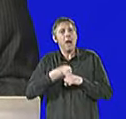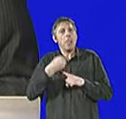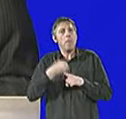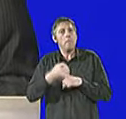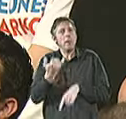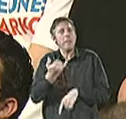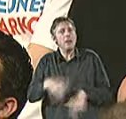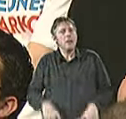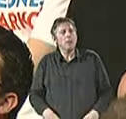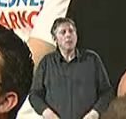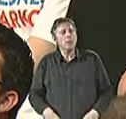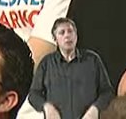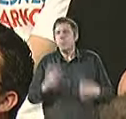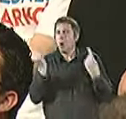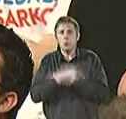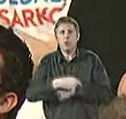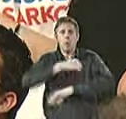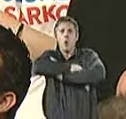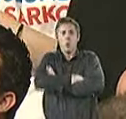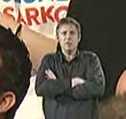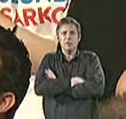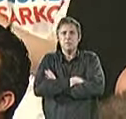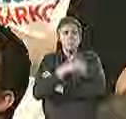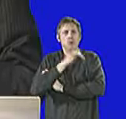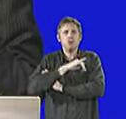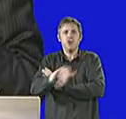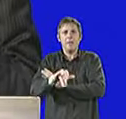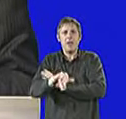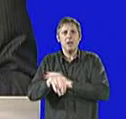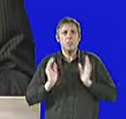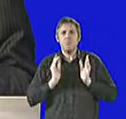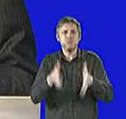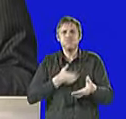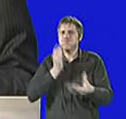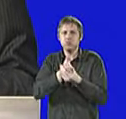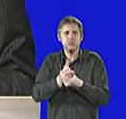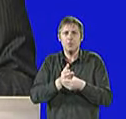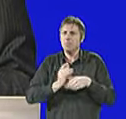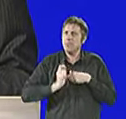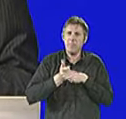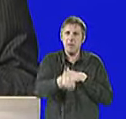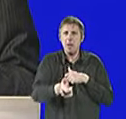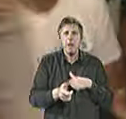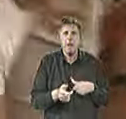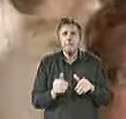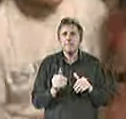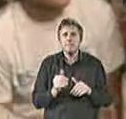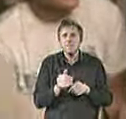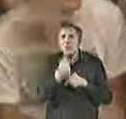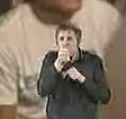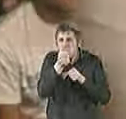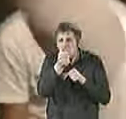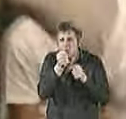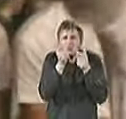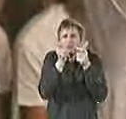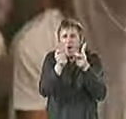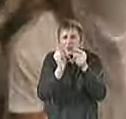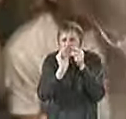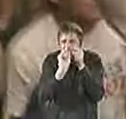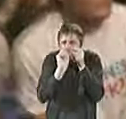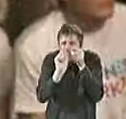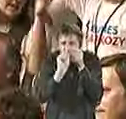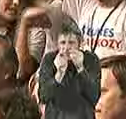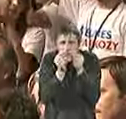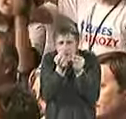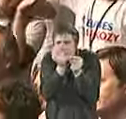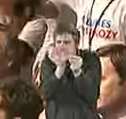chers amis, je ne resterai les bras croisés. S'il y a une chance, vous m'entendez, s'il y a